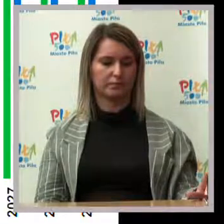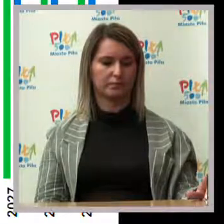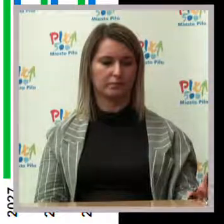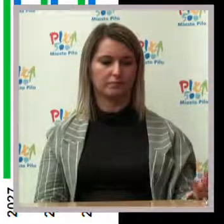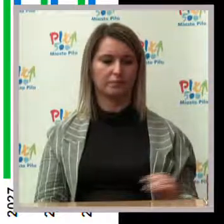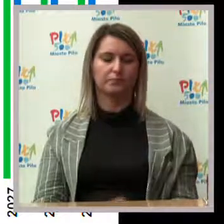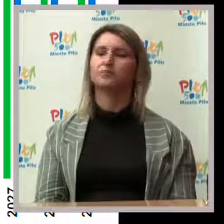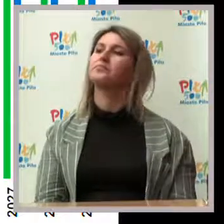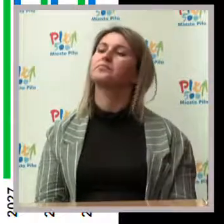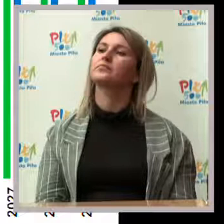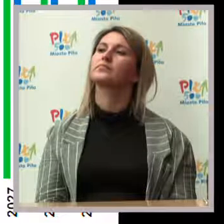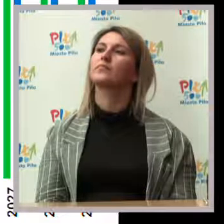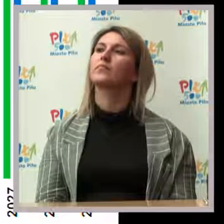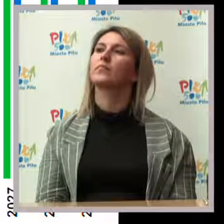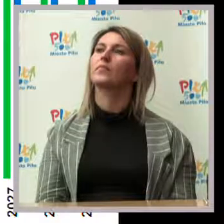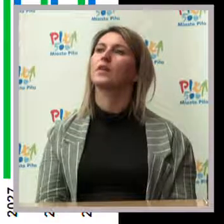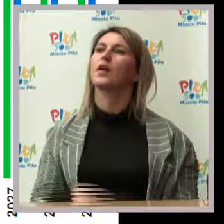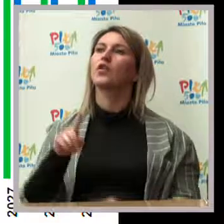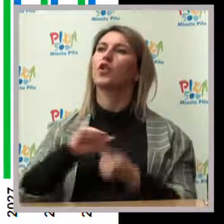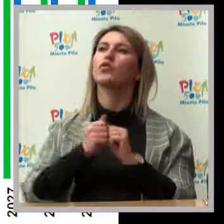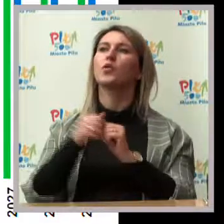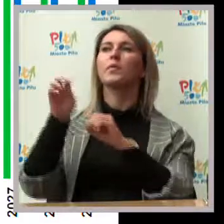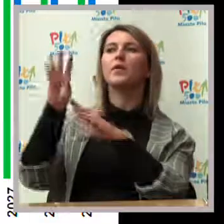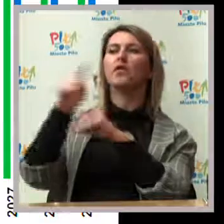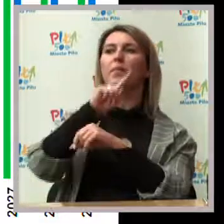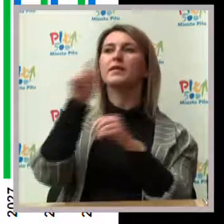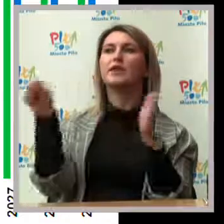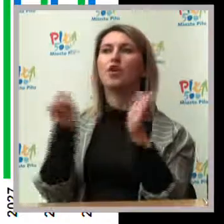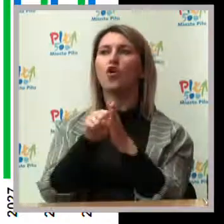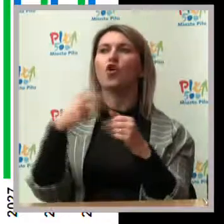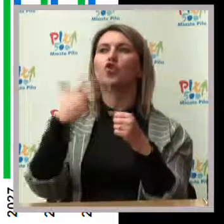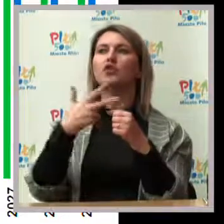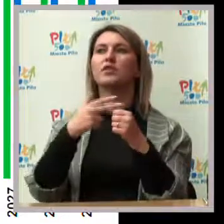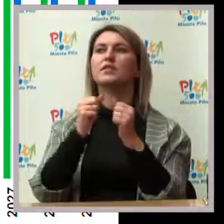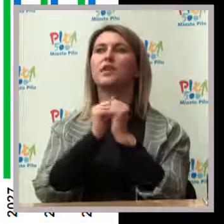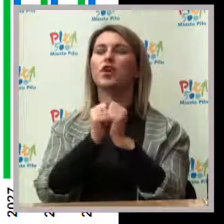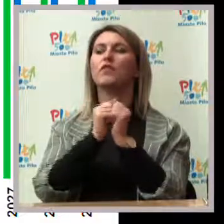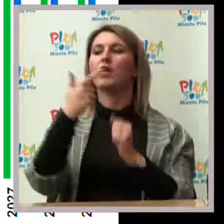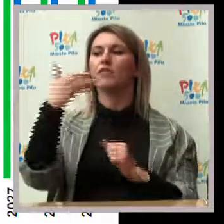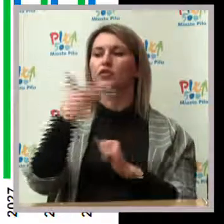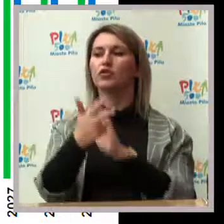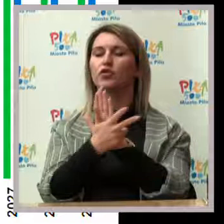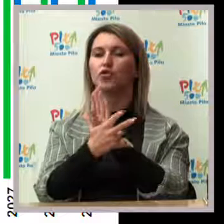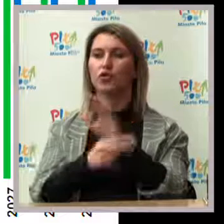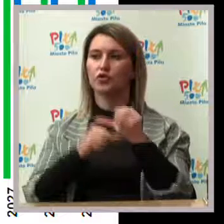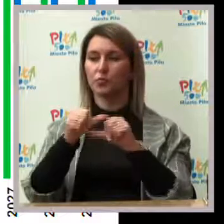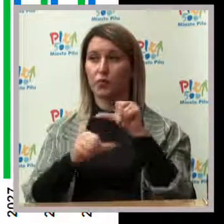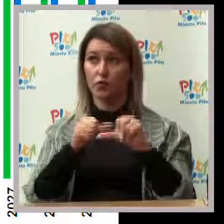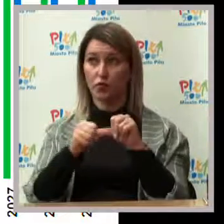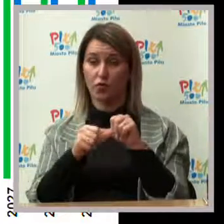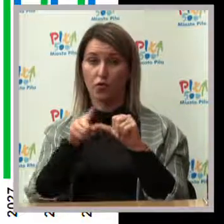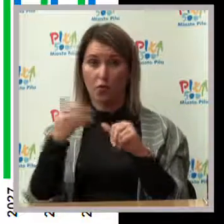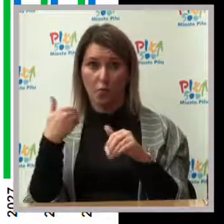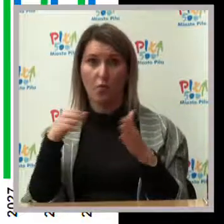30 września bieżącego roku. W poprzednich latach, to jest w roku 2017, ten deficyt był planowany na poziomie 30